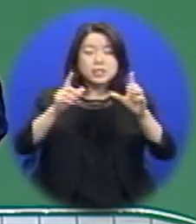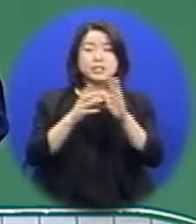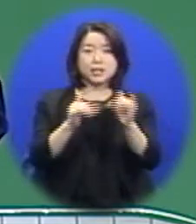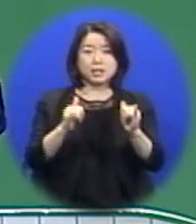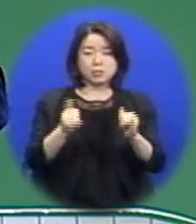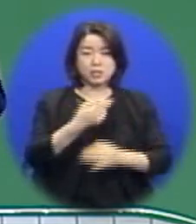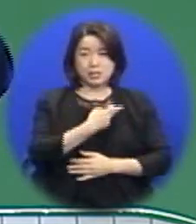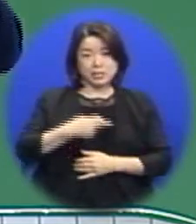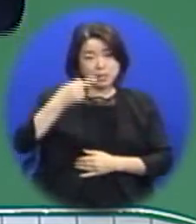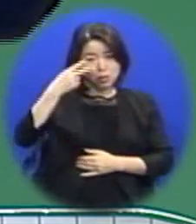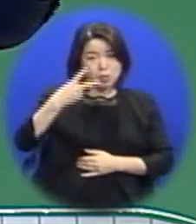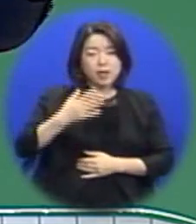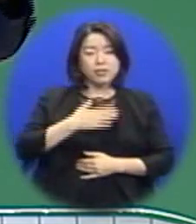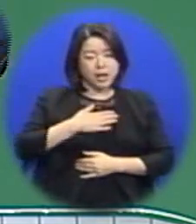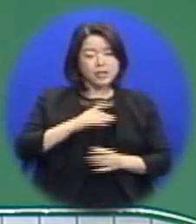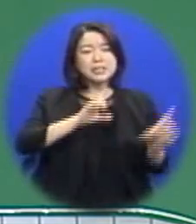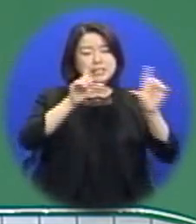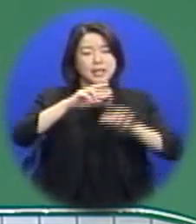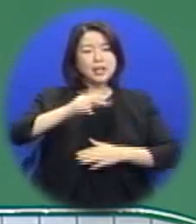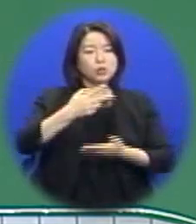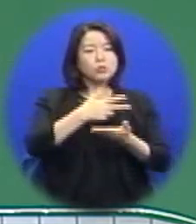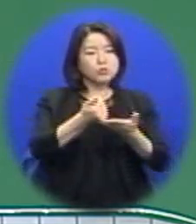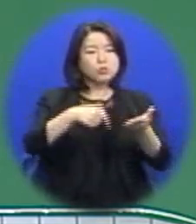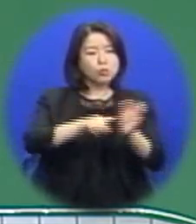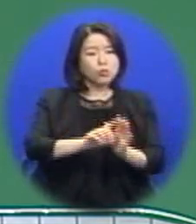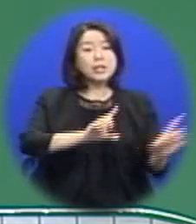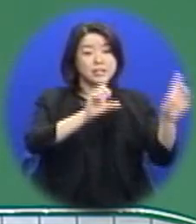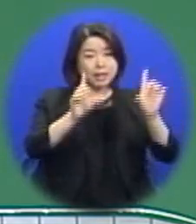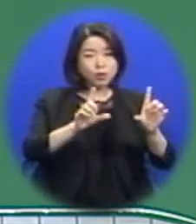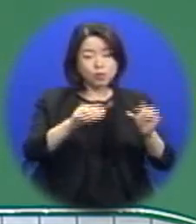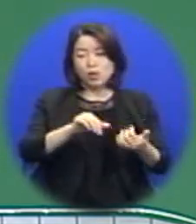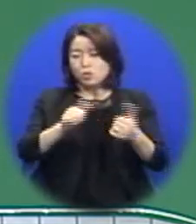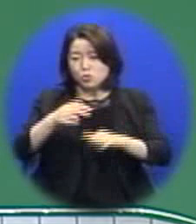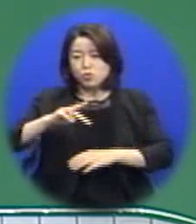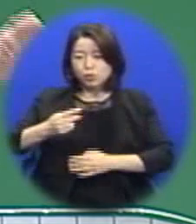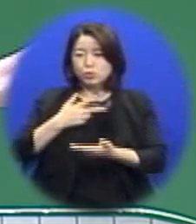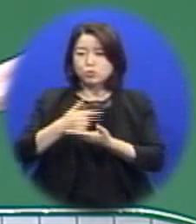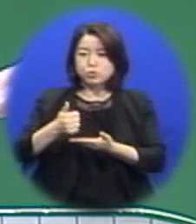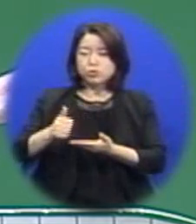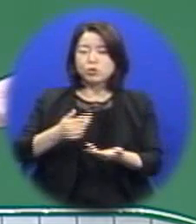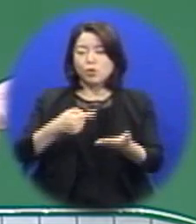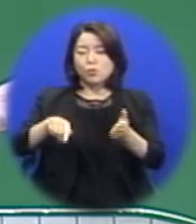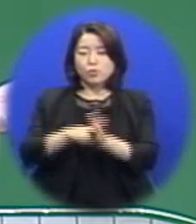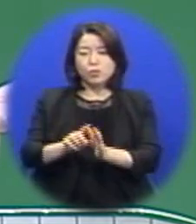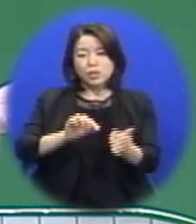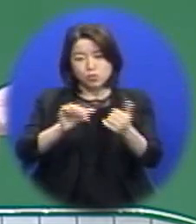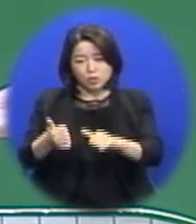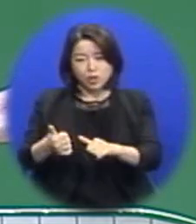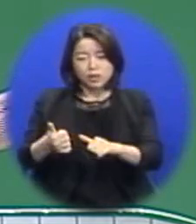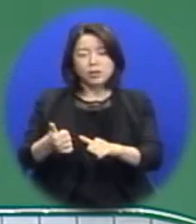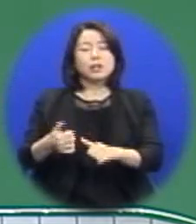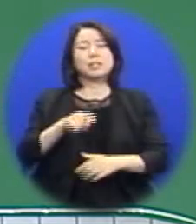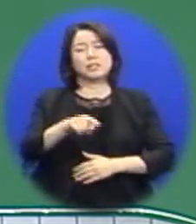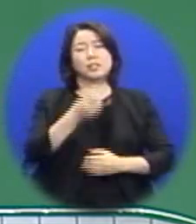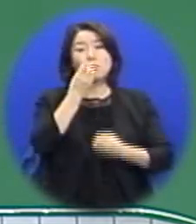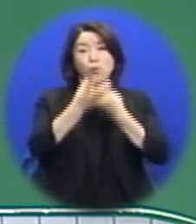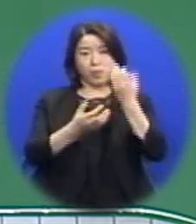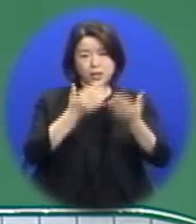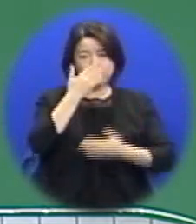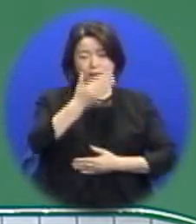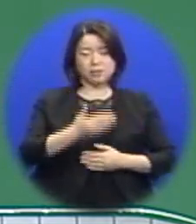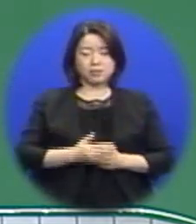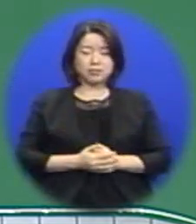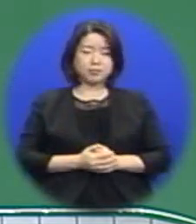바울은 내가 살아도 주를 위해서 살고 죽어도 주를 위해서 죽겠다고 그렇게 고백하게 되는 거예요.